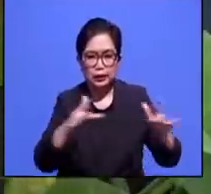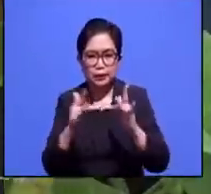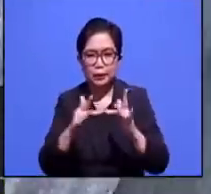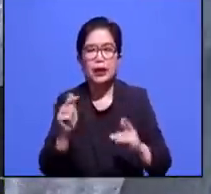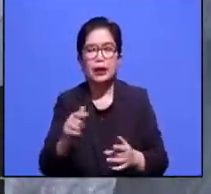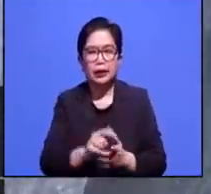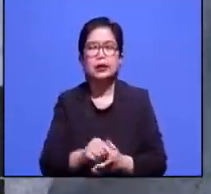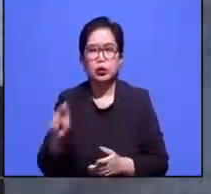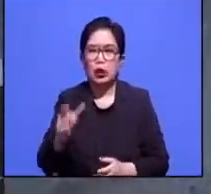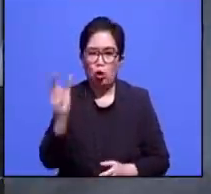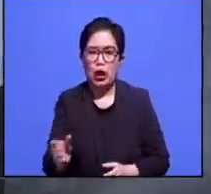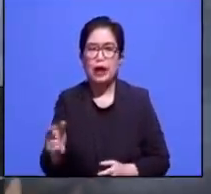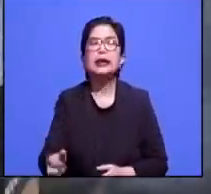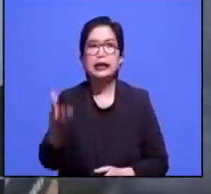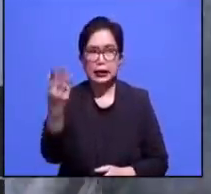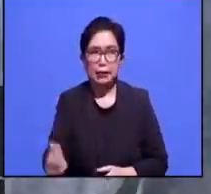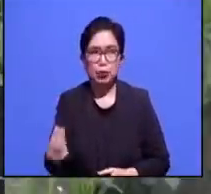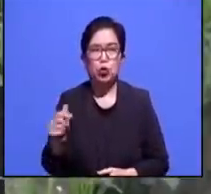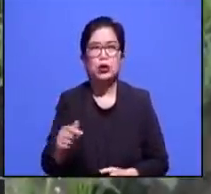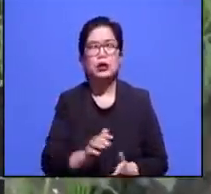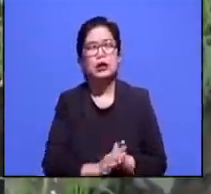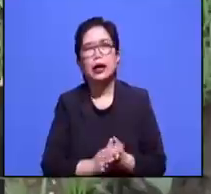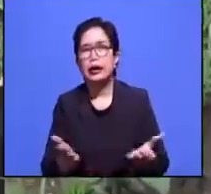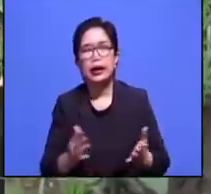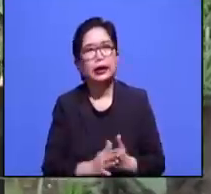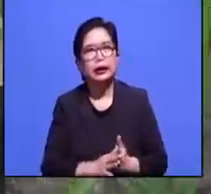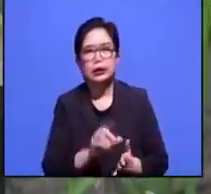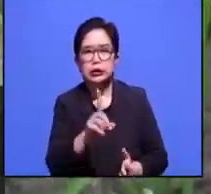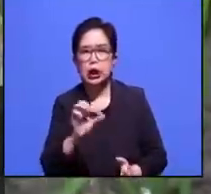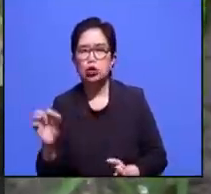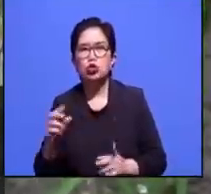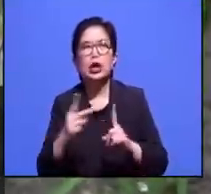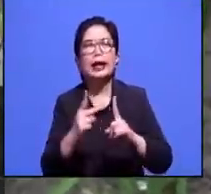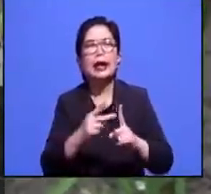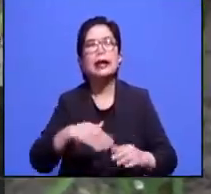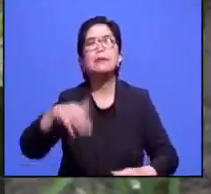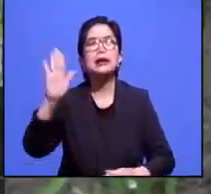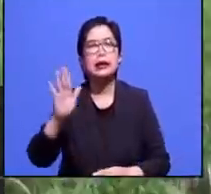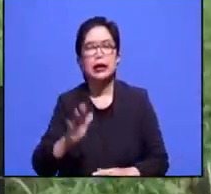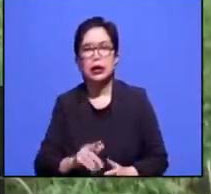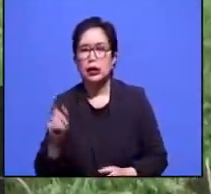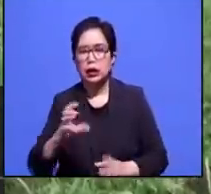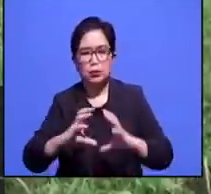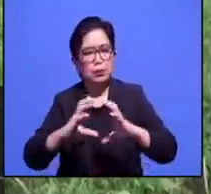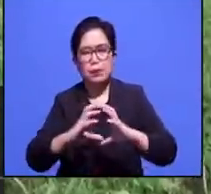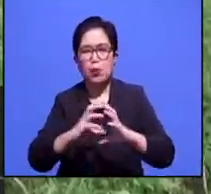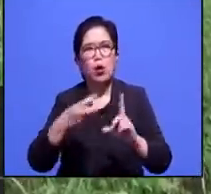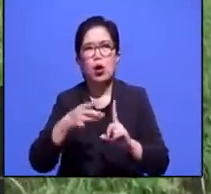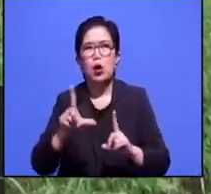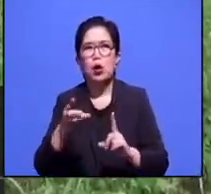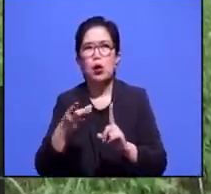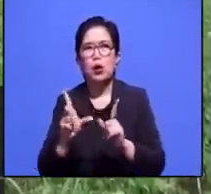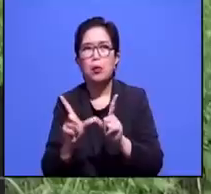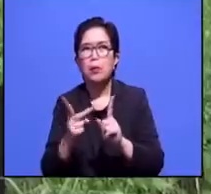Desa mencatat dari ratusan hektar tanaman blewah 90% nya tidak bisa dipanen sebagai luapan